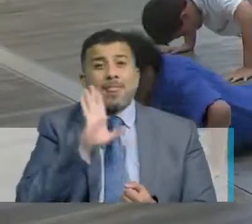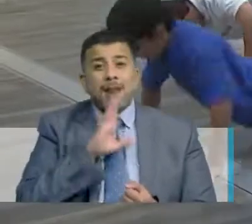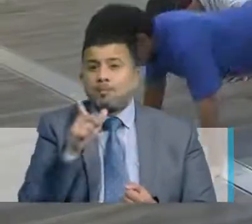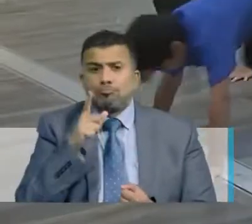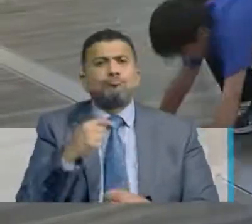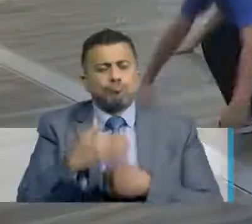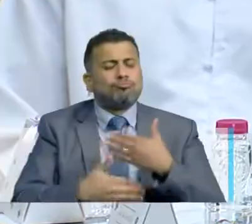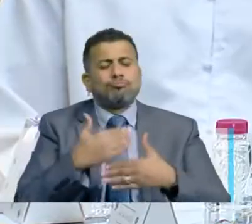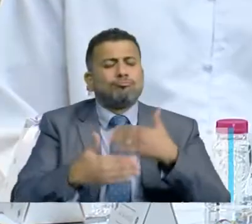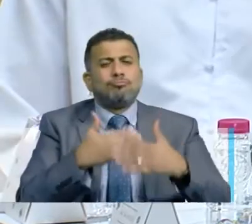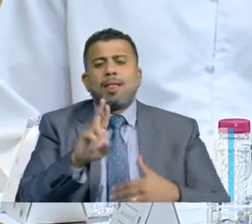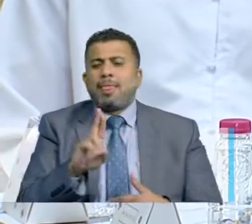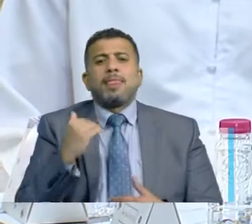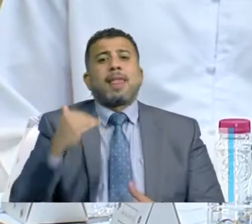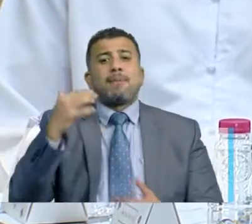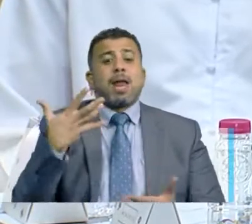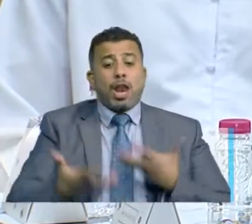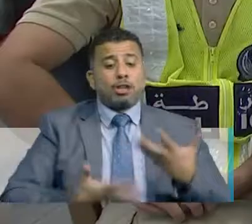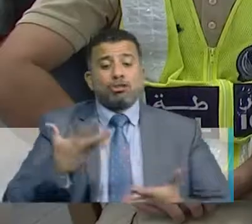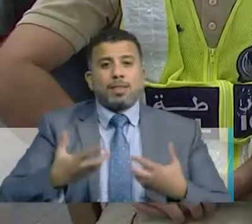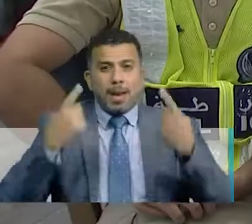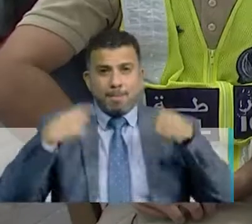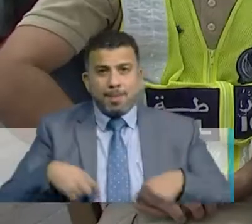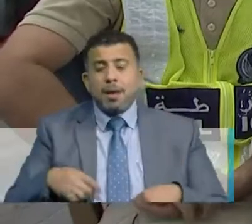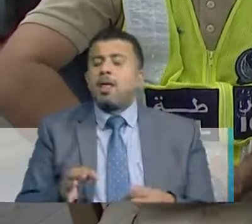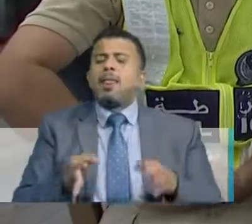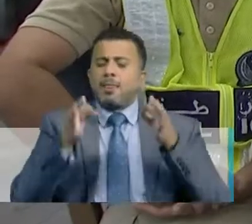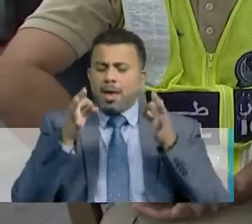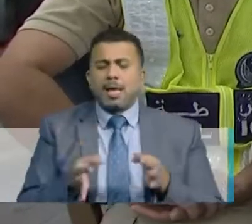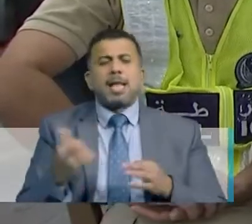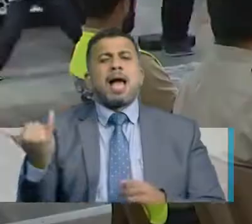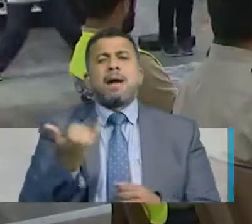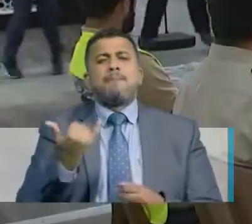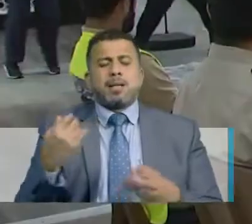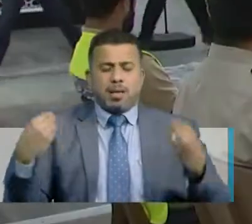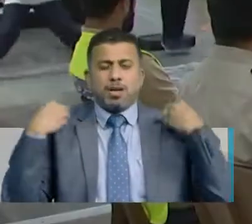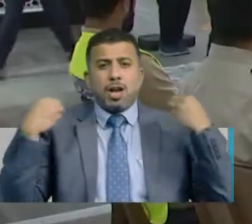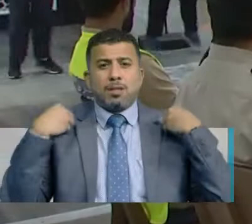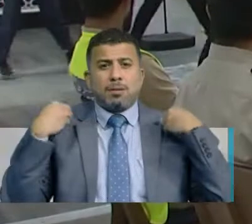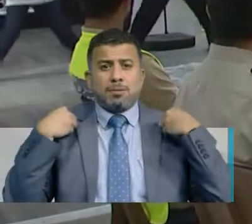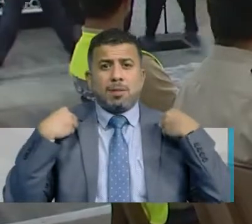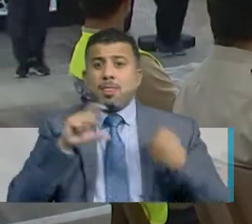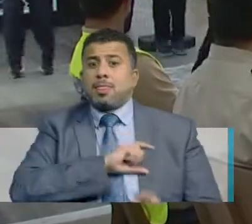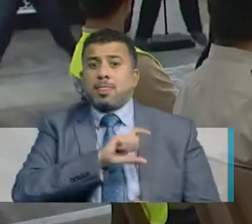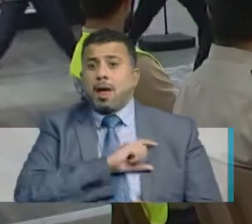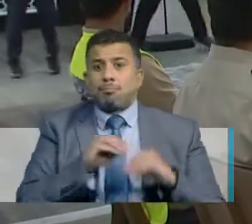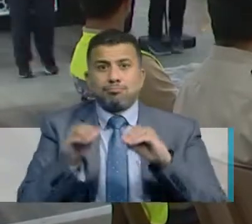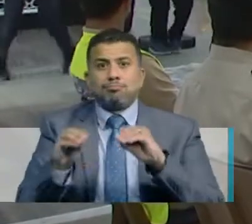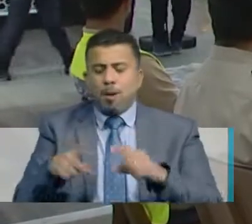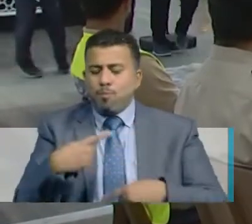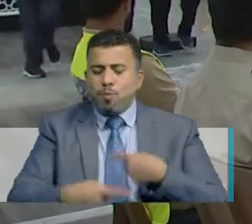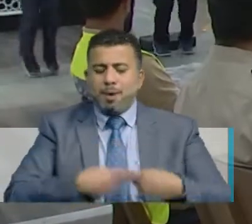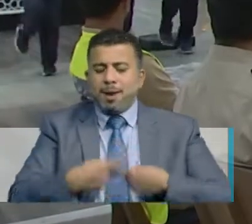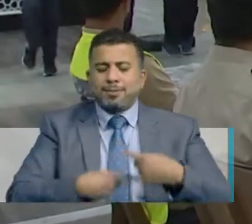تسعى من خلالها لتنمية النشاط البدني والتأكيد على أهمية الرياضة وتعويد الطلبة على